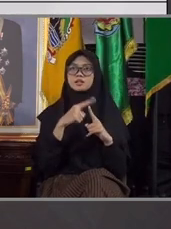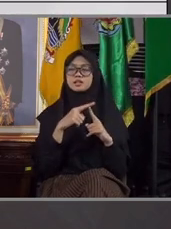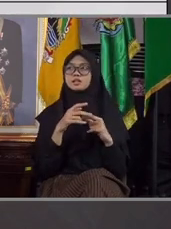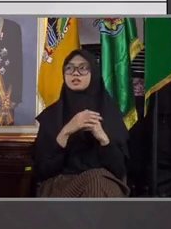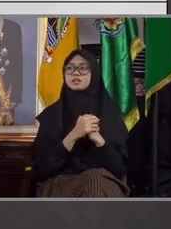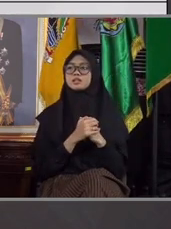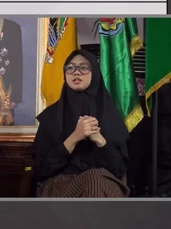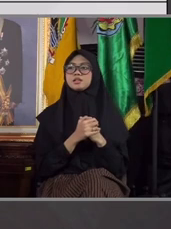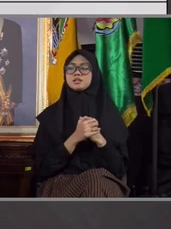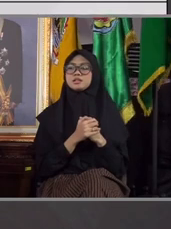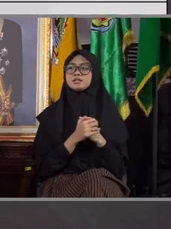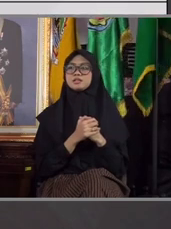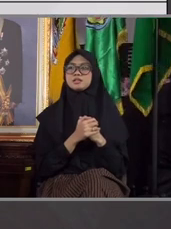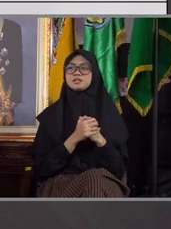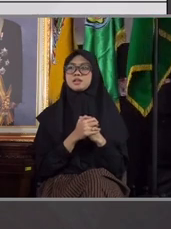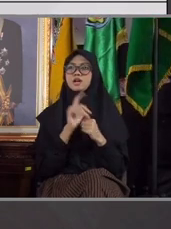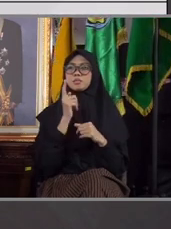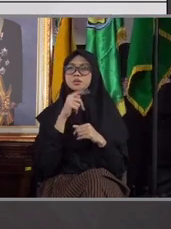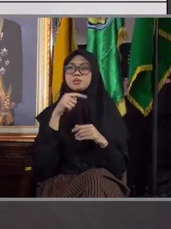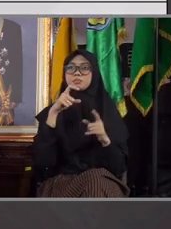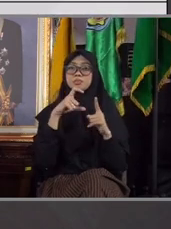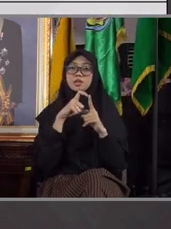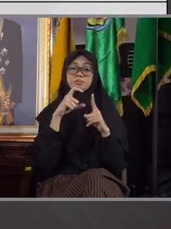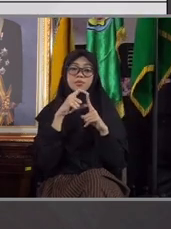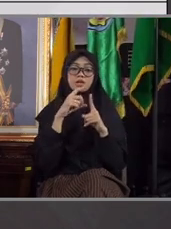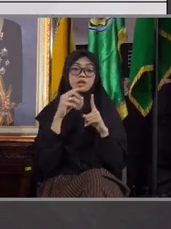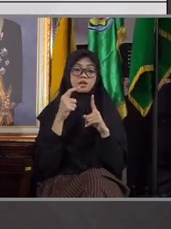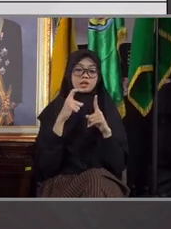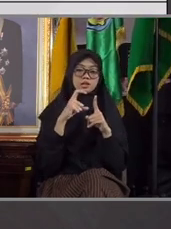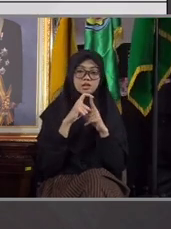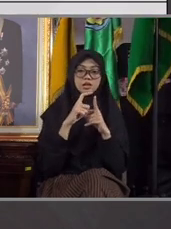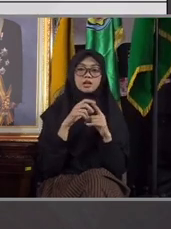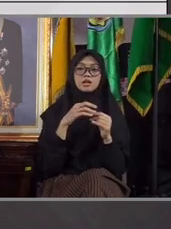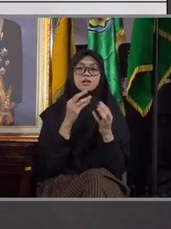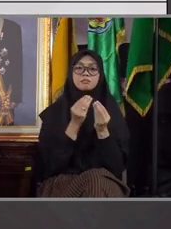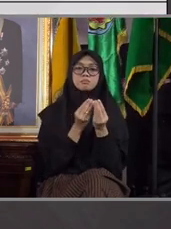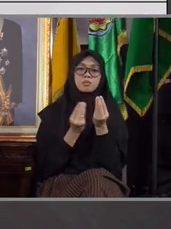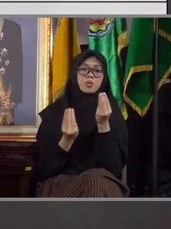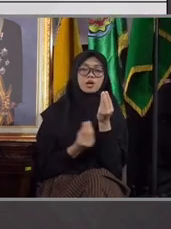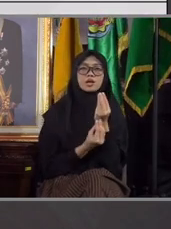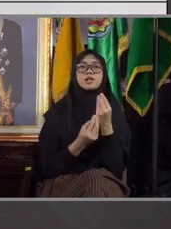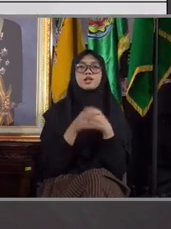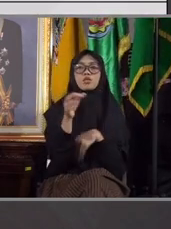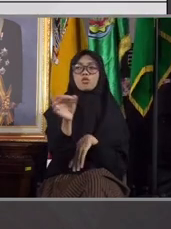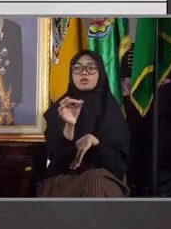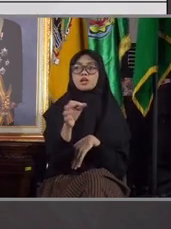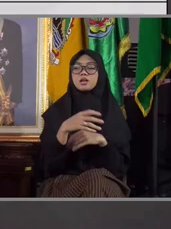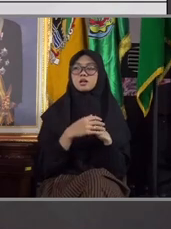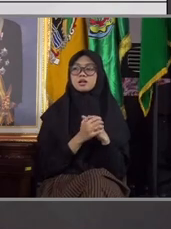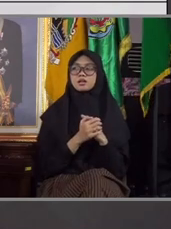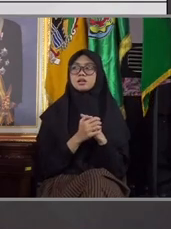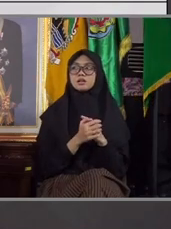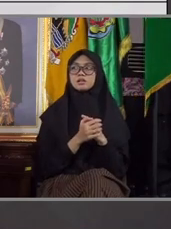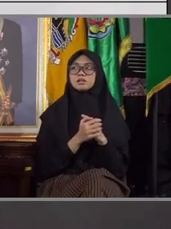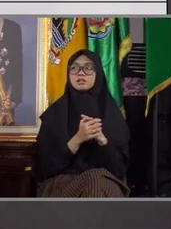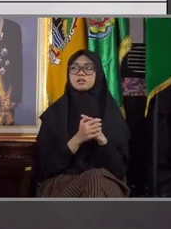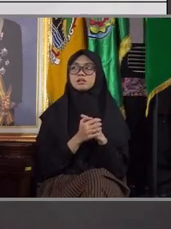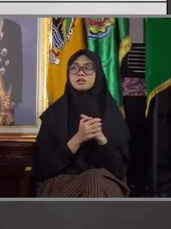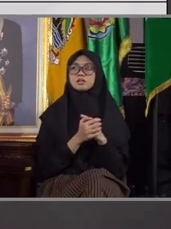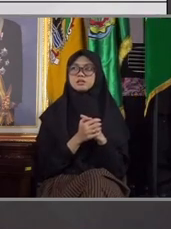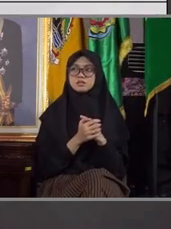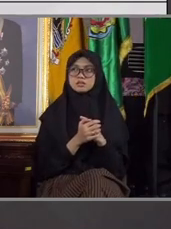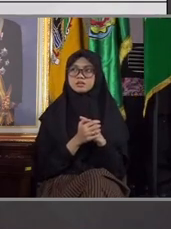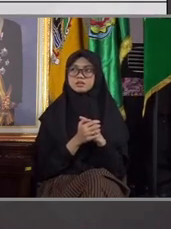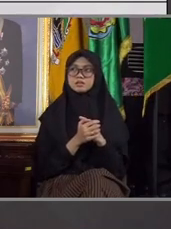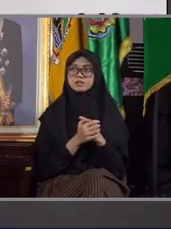gaya perkotaannya ada makanan di DPRD yang mewakili kota itu tadi yang dikeluarkan kira-kira bantuan kita